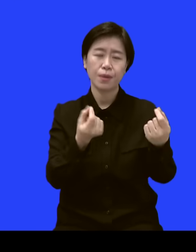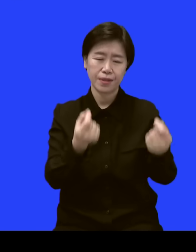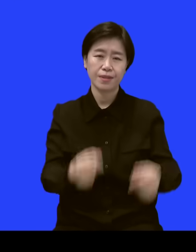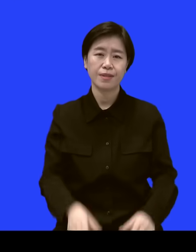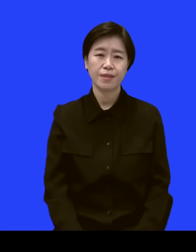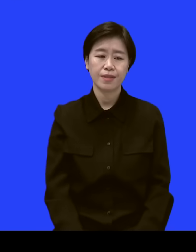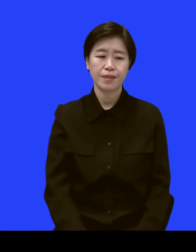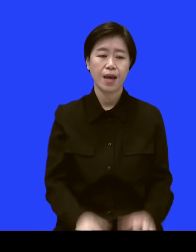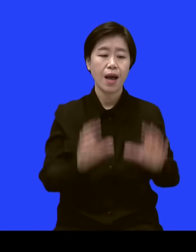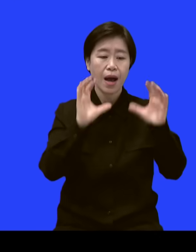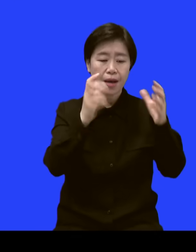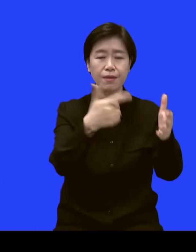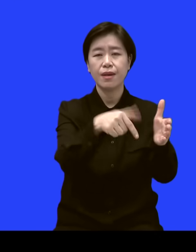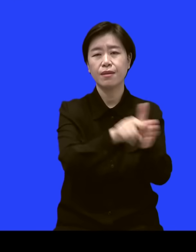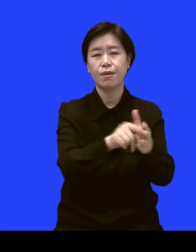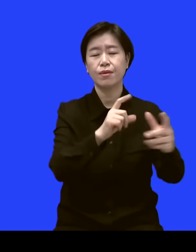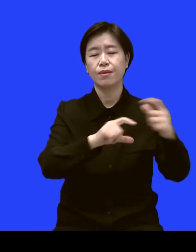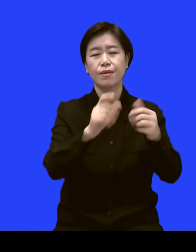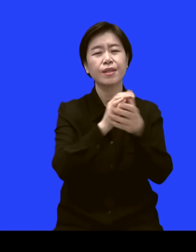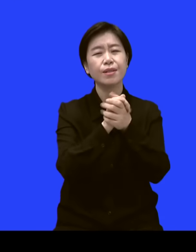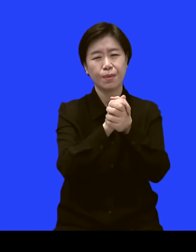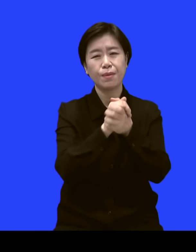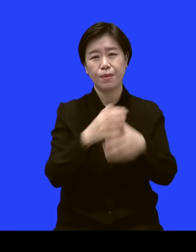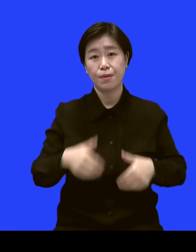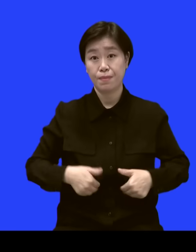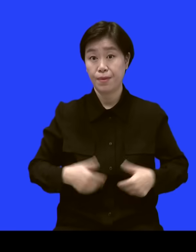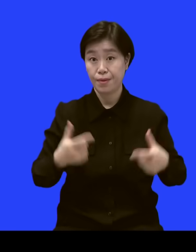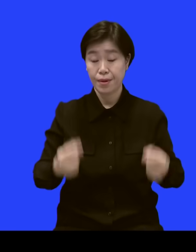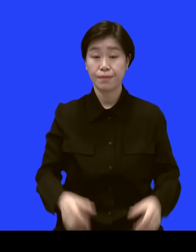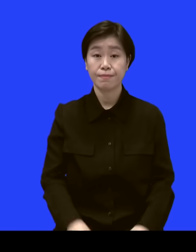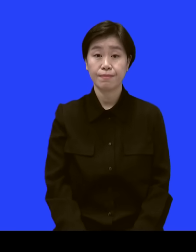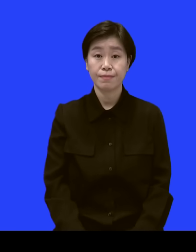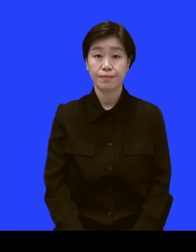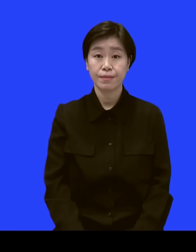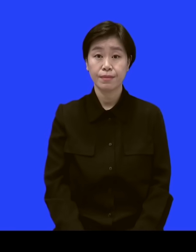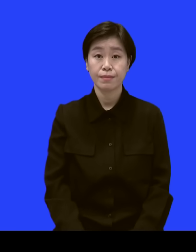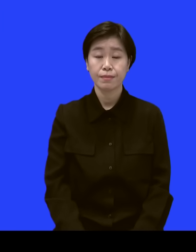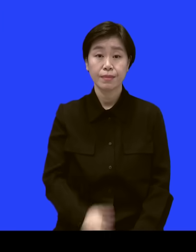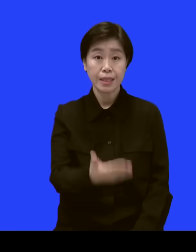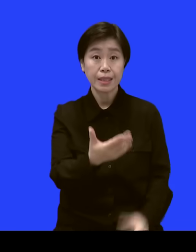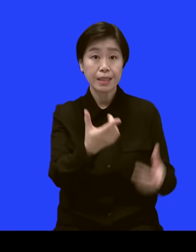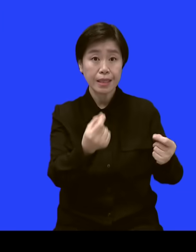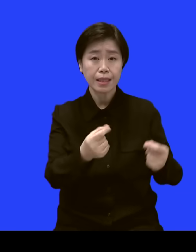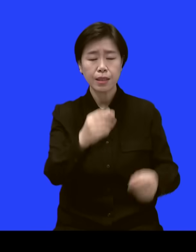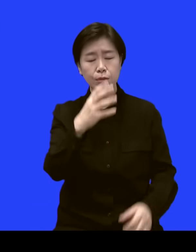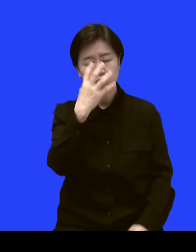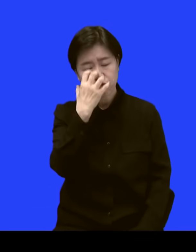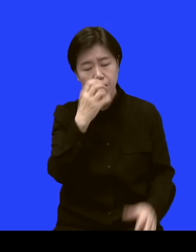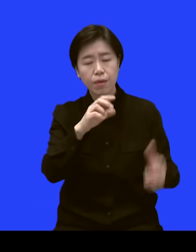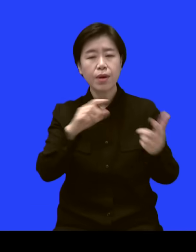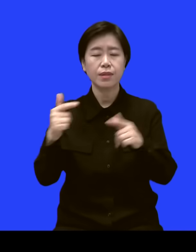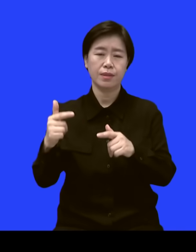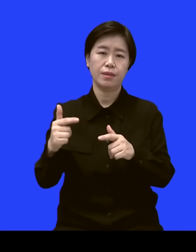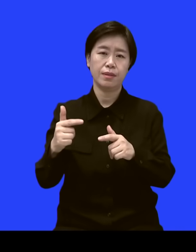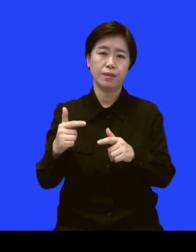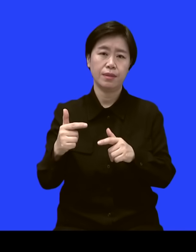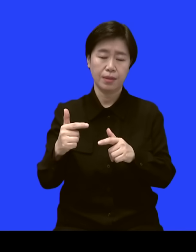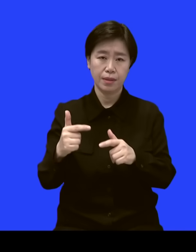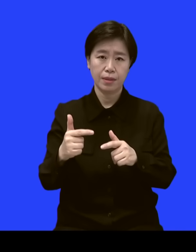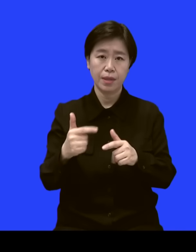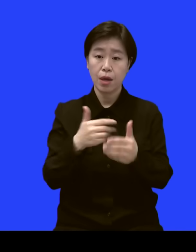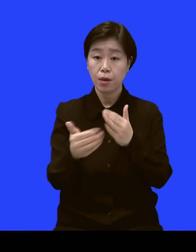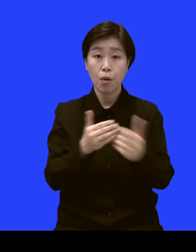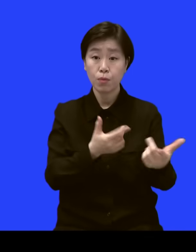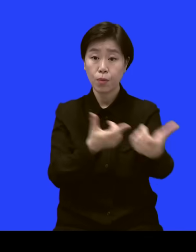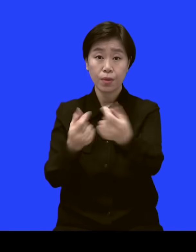늘 깨어서 기도하시면서 자녀들 유하시고 또 같은 경험을 하실 분들에게 위로해 주시고 어떻게 내가 이겨내는지 네. 그